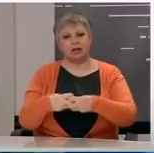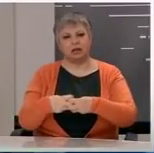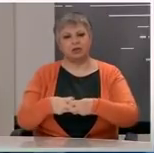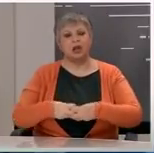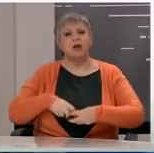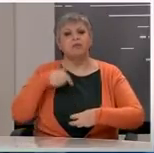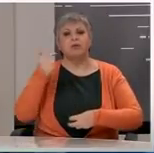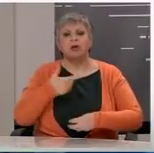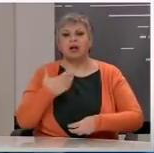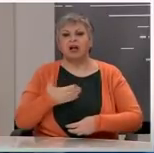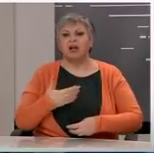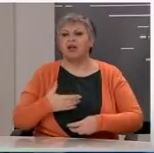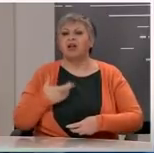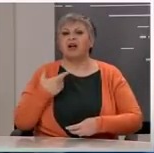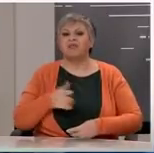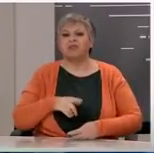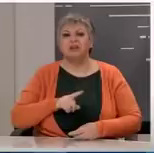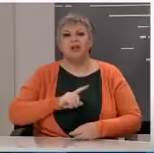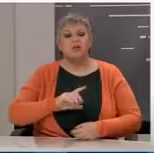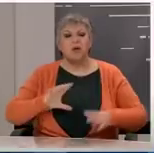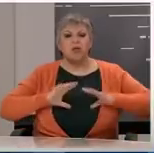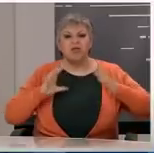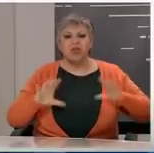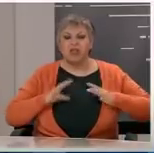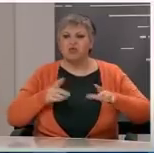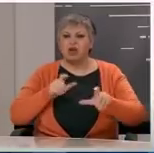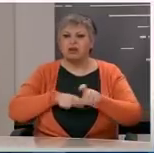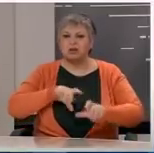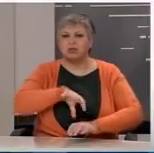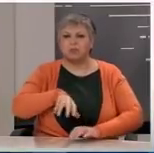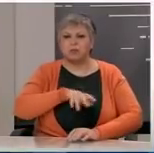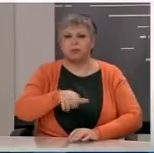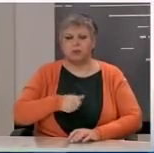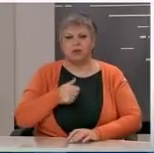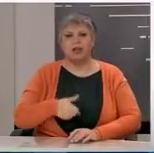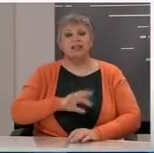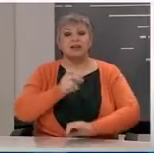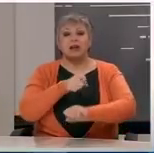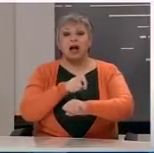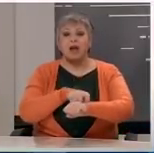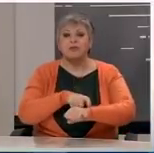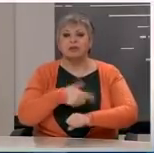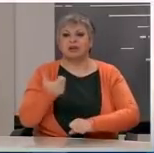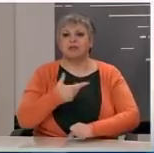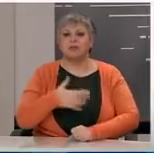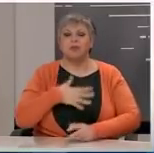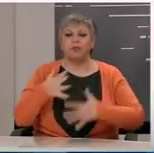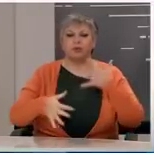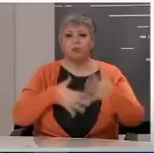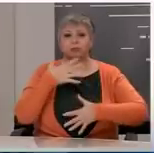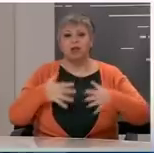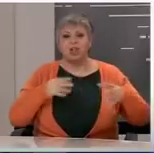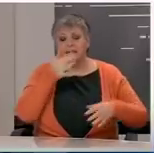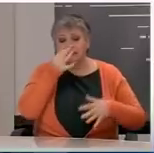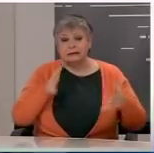των πολυεθνικών και της αρπαγής που κάνανε. Και είναι ευκαιρία τώρα που ξεσπάει αυτό το σκάνδαλο, όχι μόνο να υπάρξει ένα